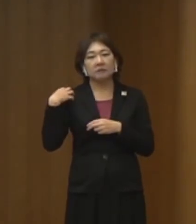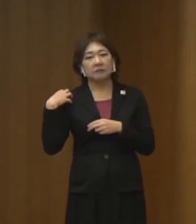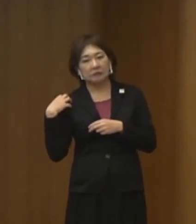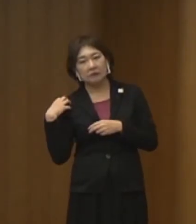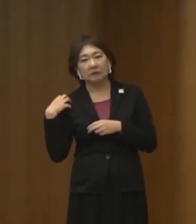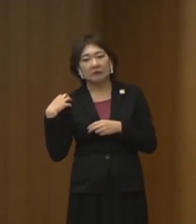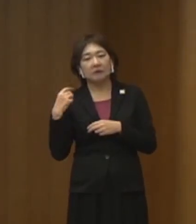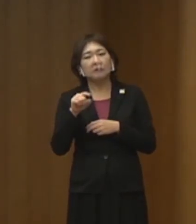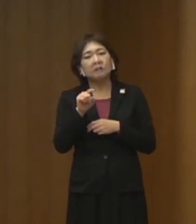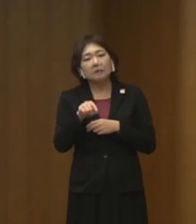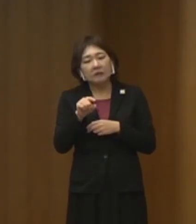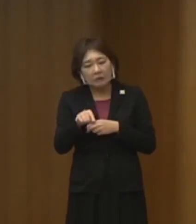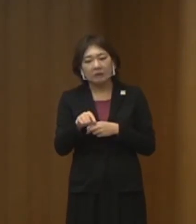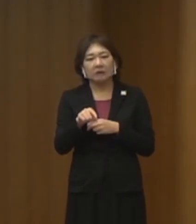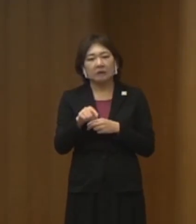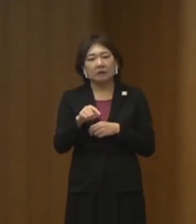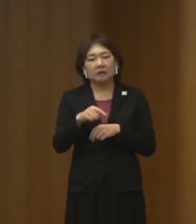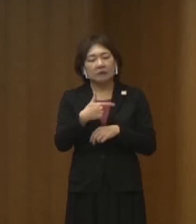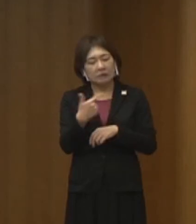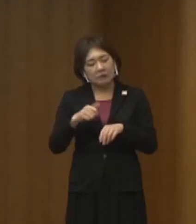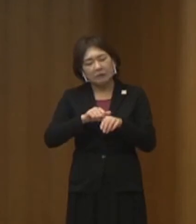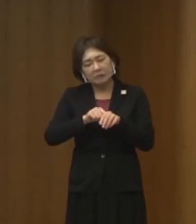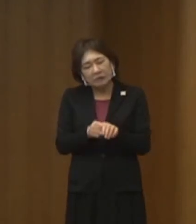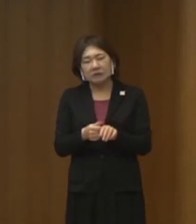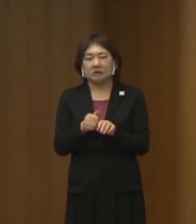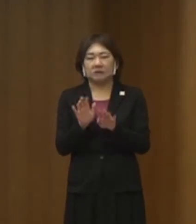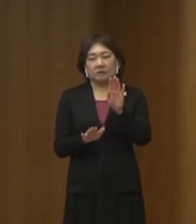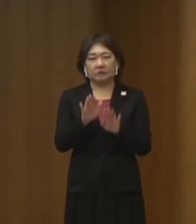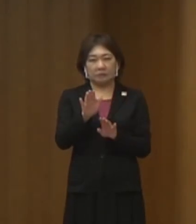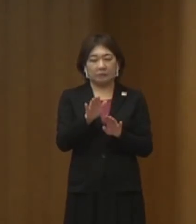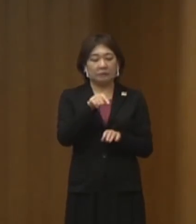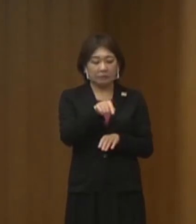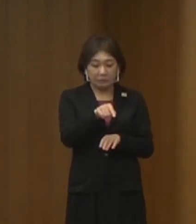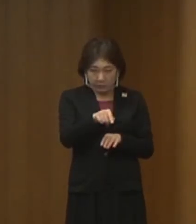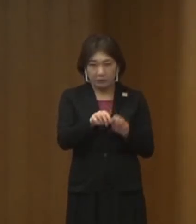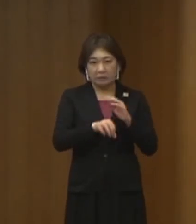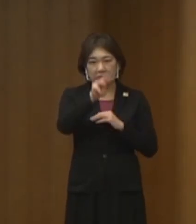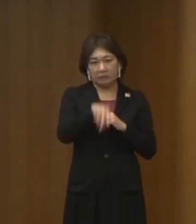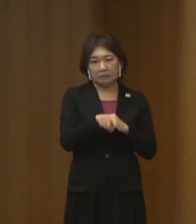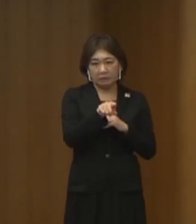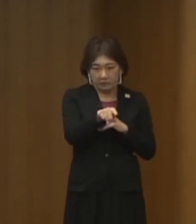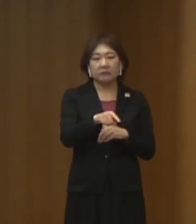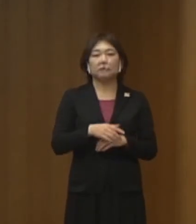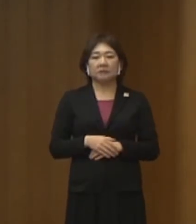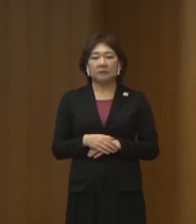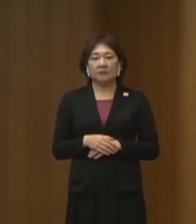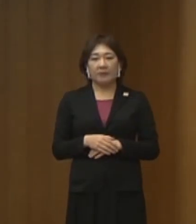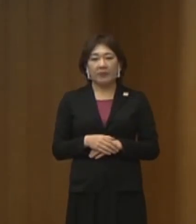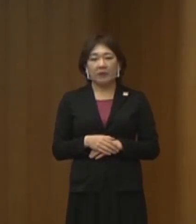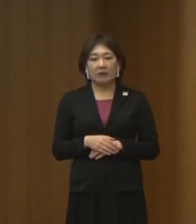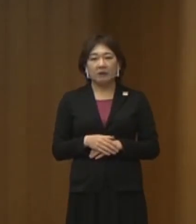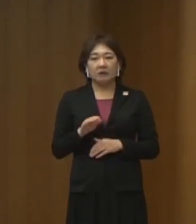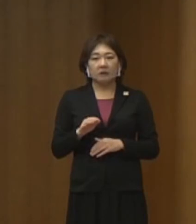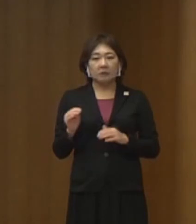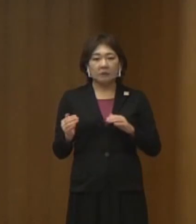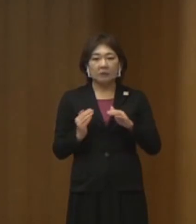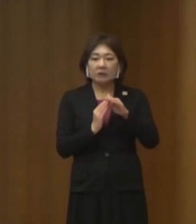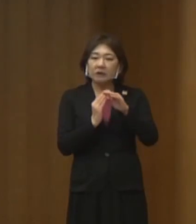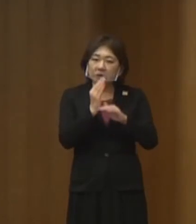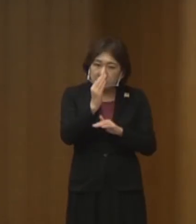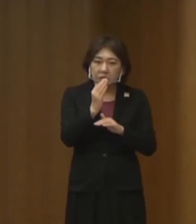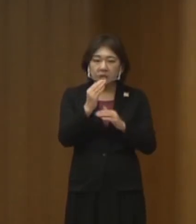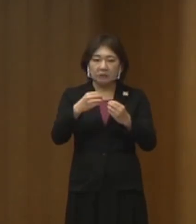大変厳しい状況になっているのが旭川市の状況であります。これ以上の感染拡大、これを